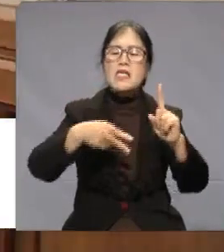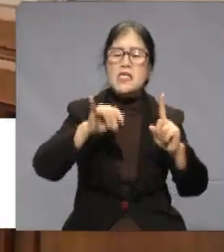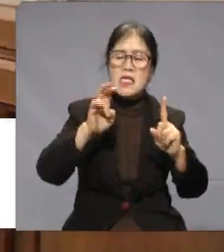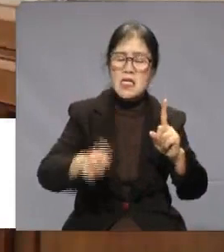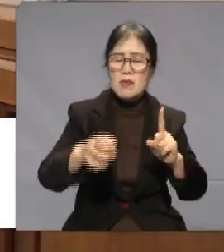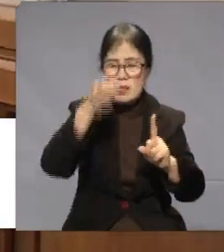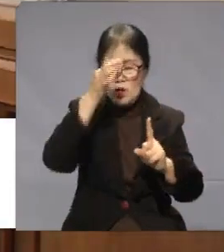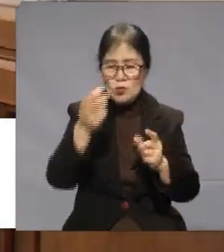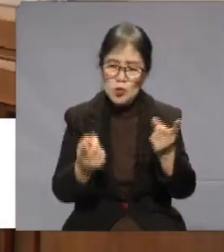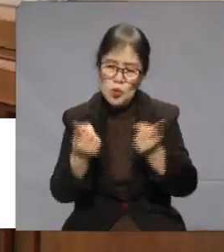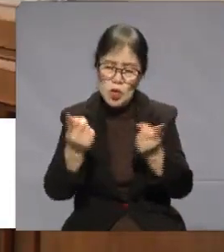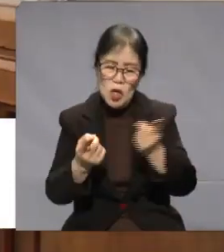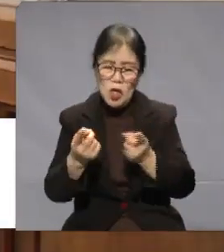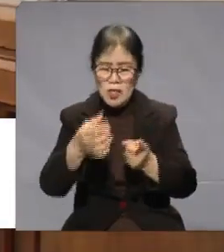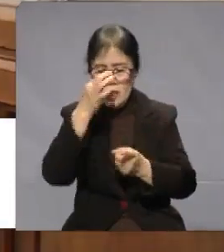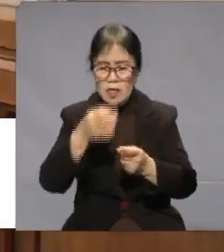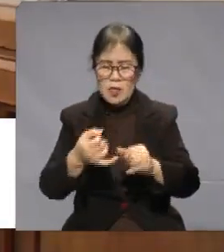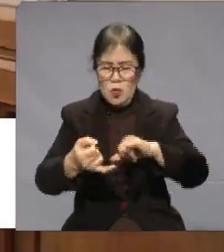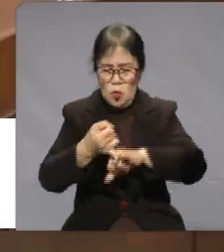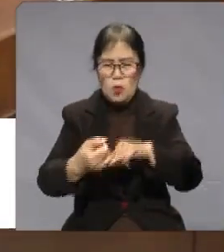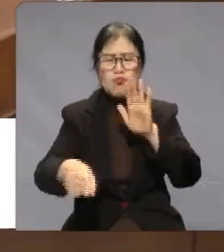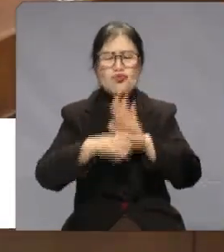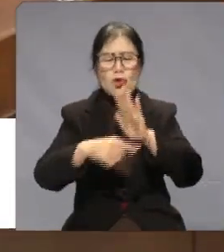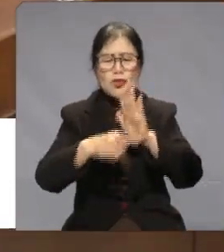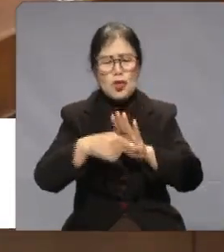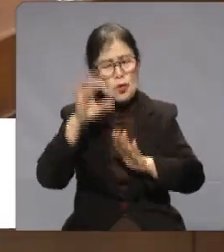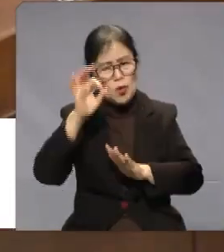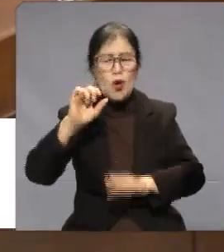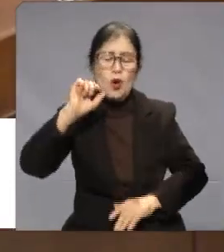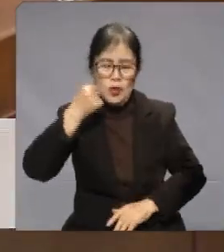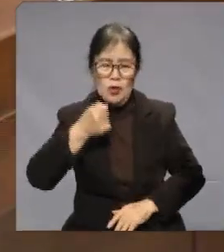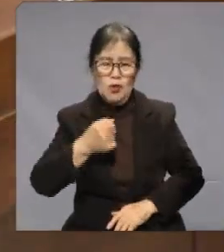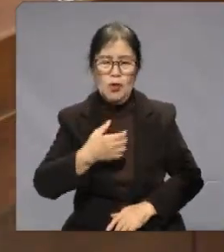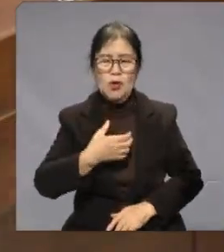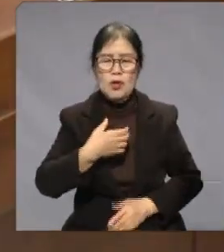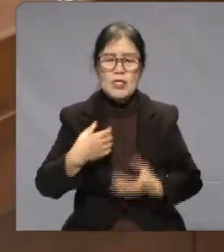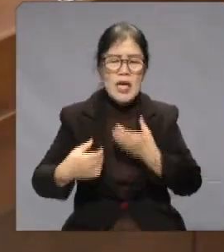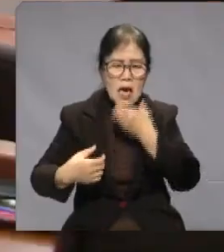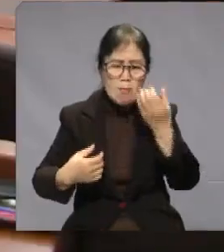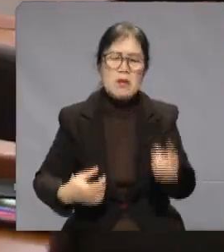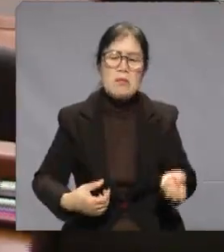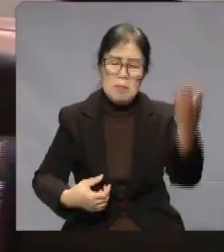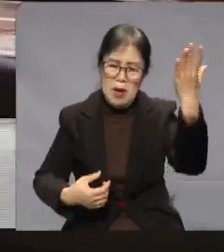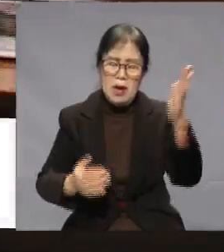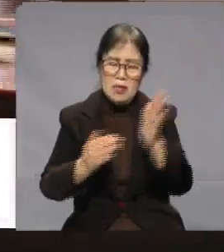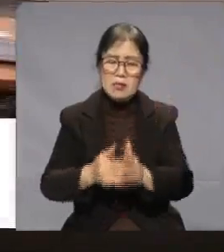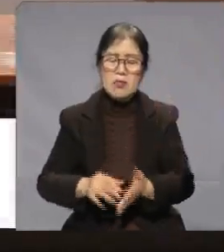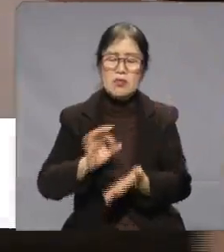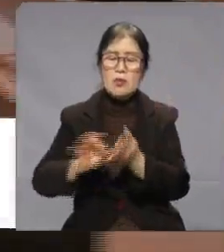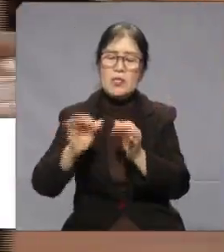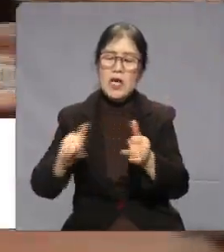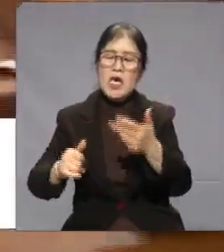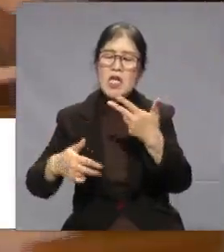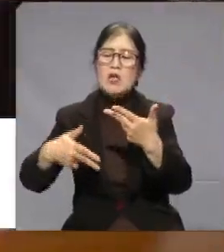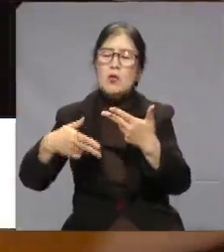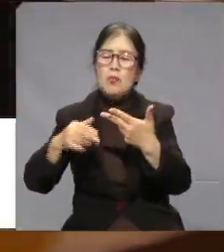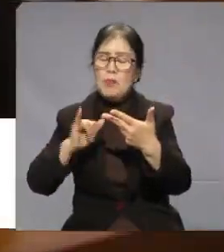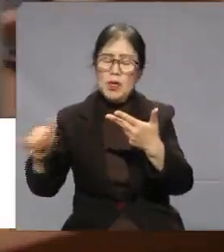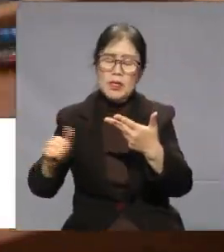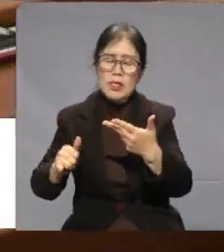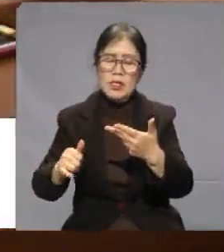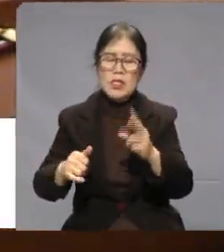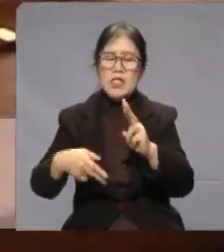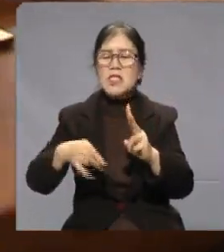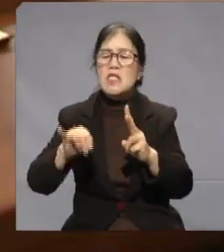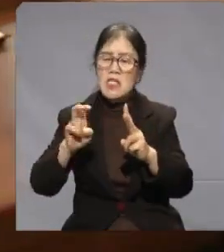성능 조절 기능이 반드시 부정적이라 보기 어렵다며 애플 손을 들어줬습니다. 소비자 7명이 항소했고 2심은